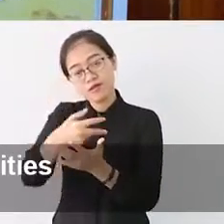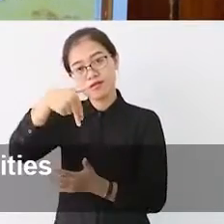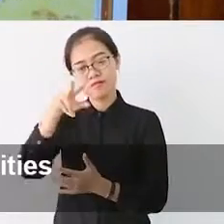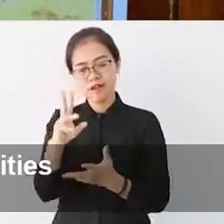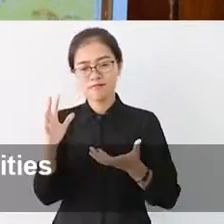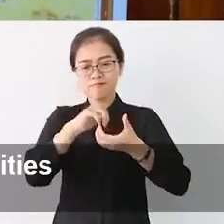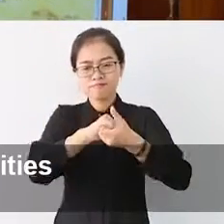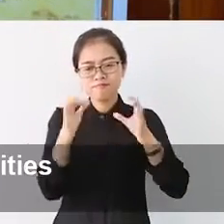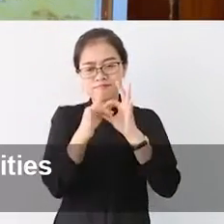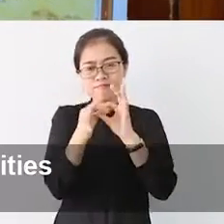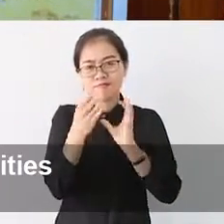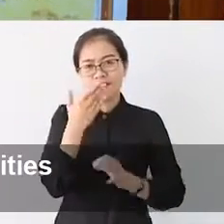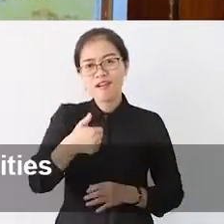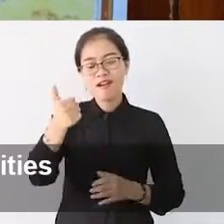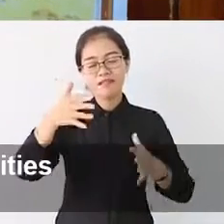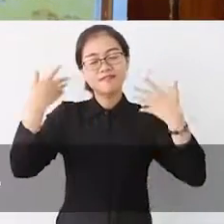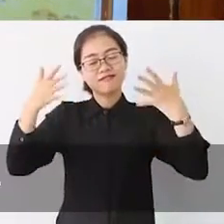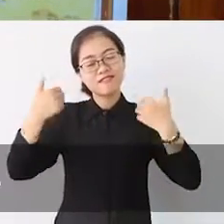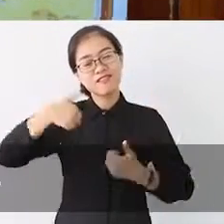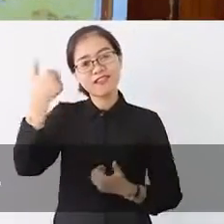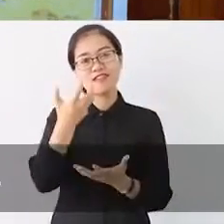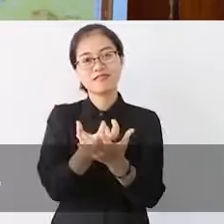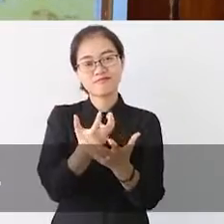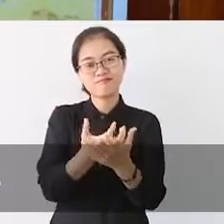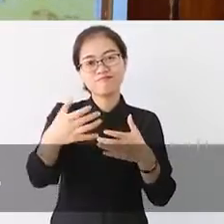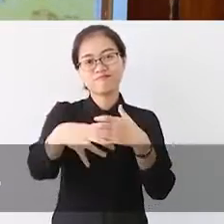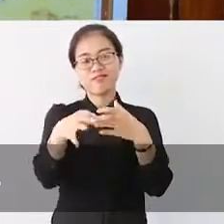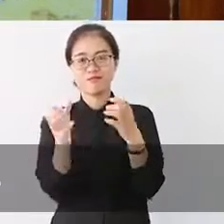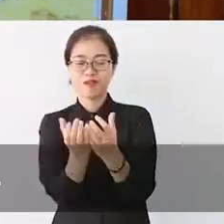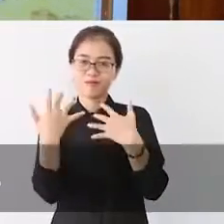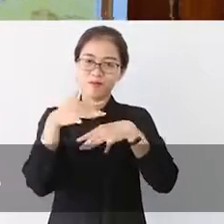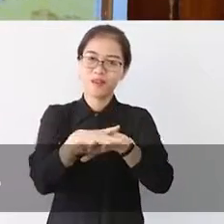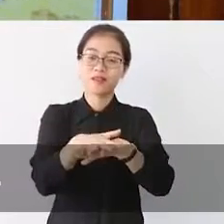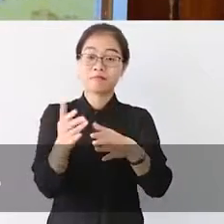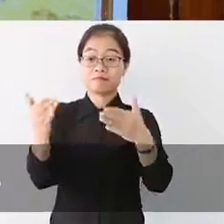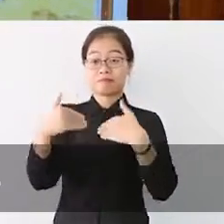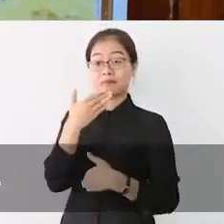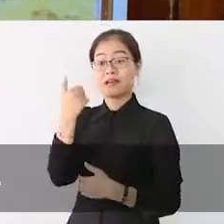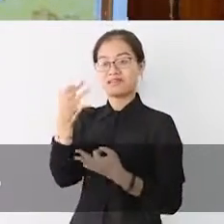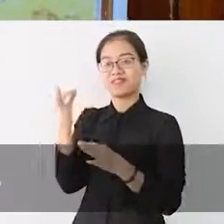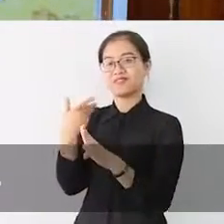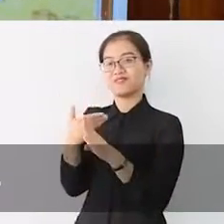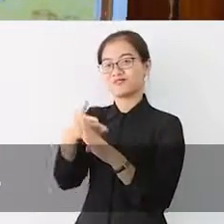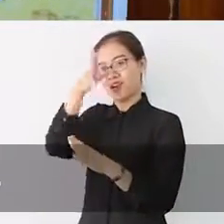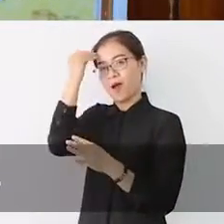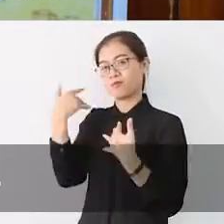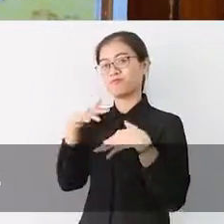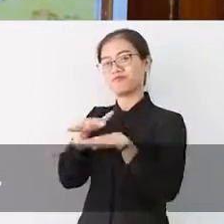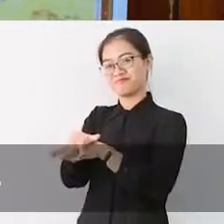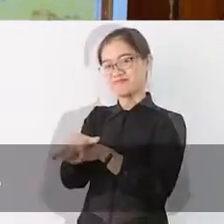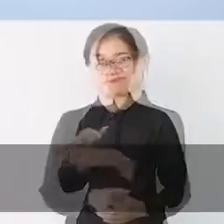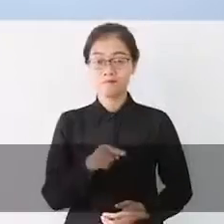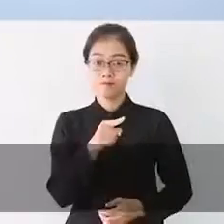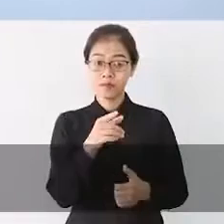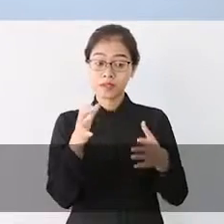dàng hơn, và người ta thân thiện hơn, và người ta có điều kiện để người ta hòa nhập với cộng đồng, và trước hết là họ hòa nhập với nhau ở trong cái môi trường học